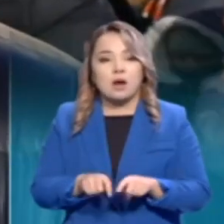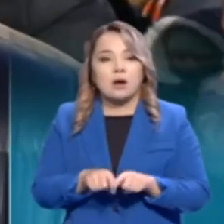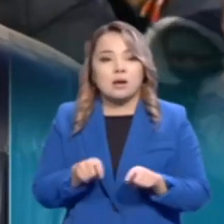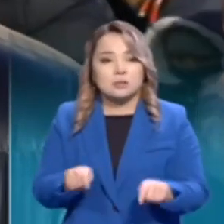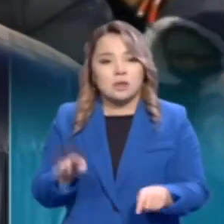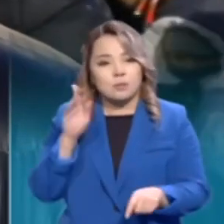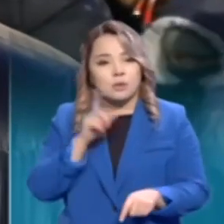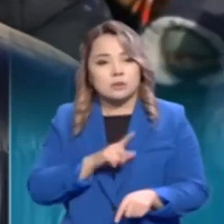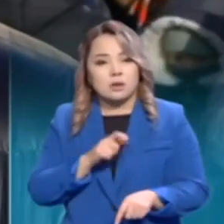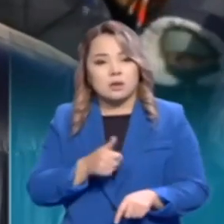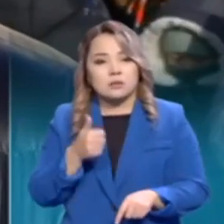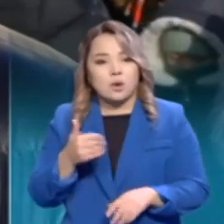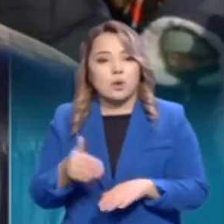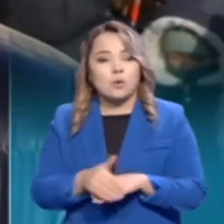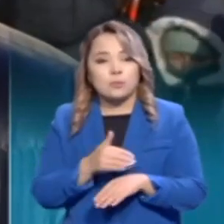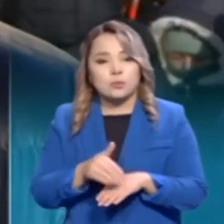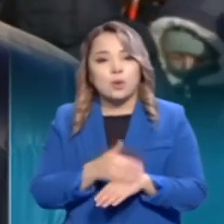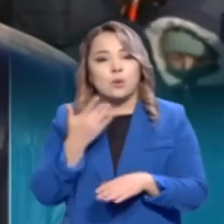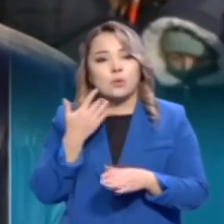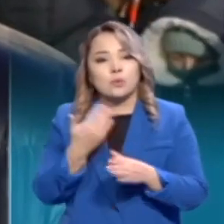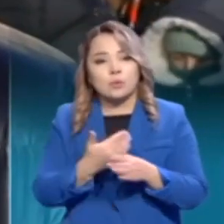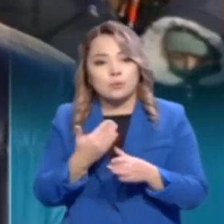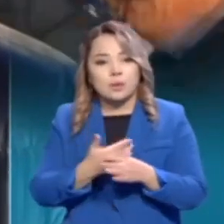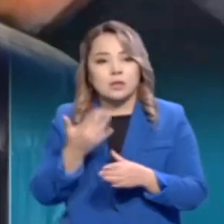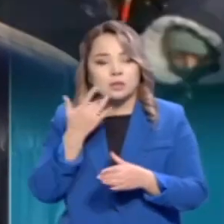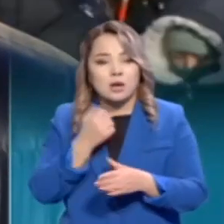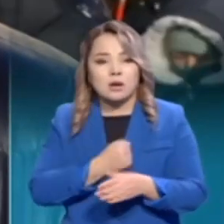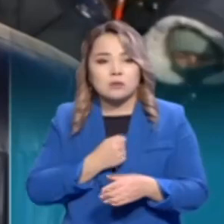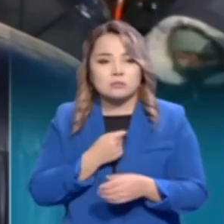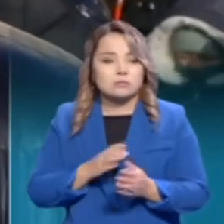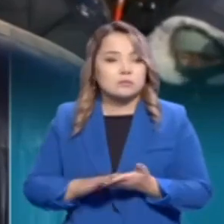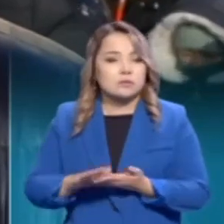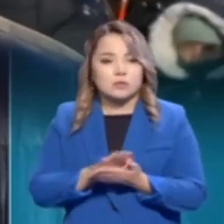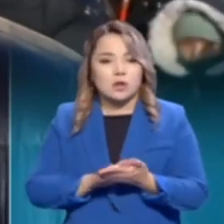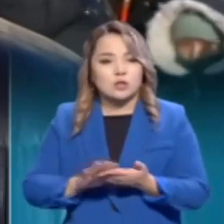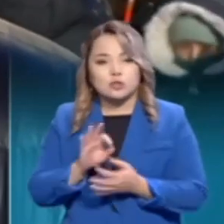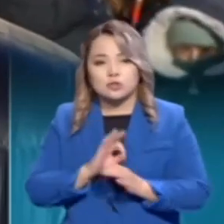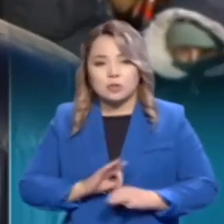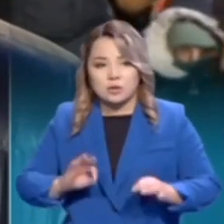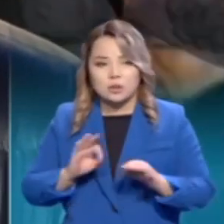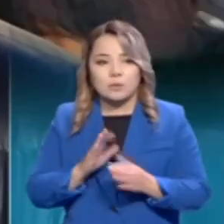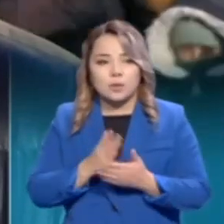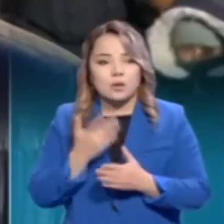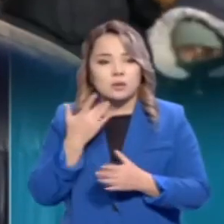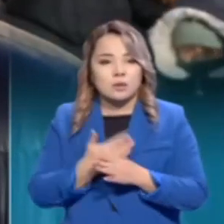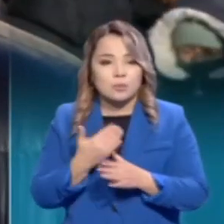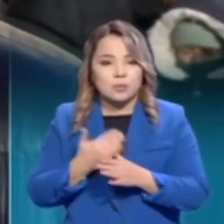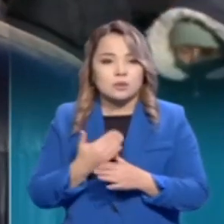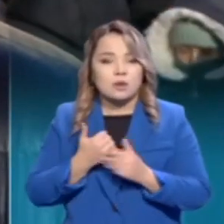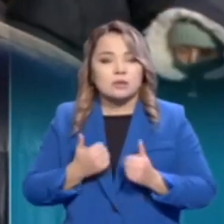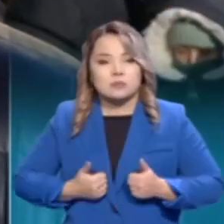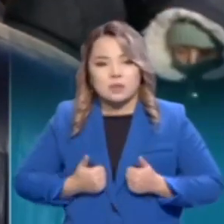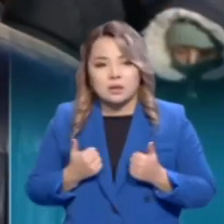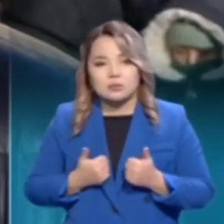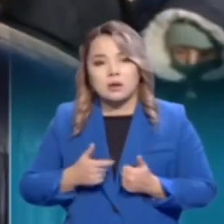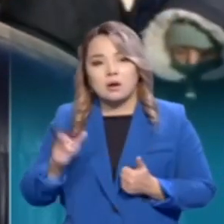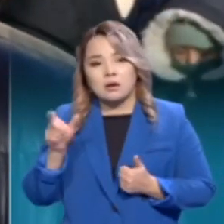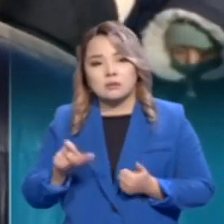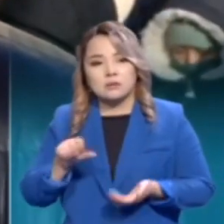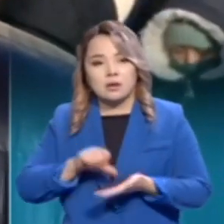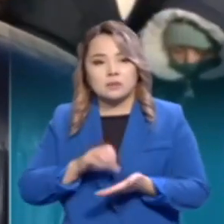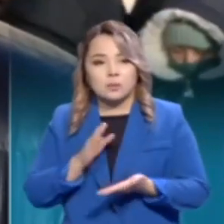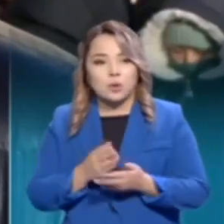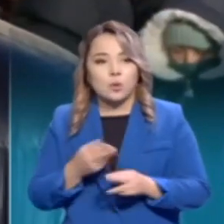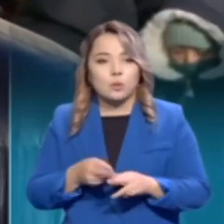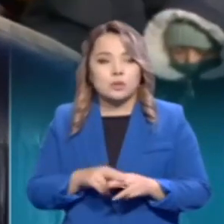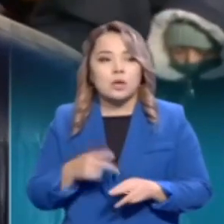еді. Барлығына көмектескісі келіп, ешқашан ашуланбай, түгеліне көмектескісі келгісі келіп тұратын. Мен